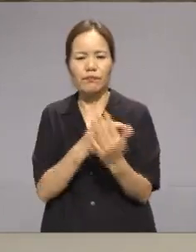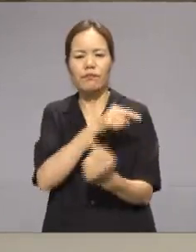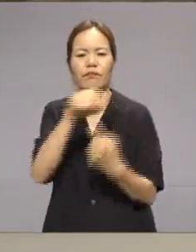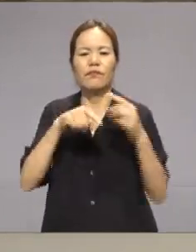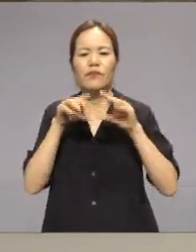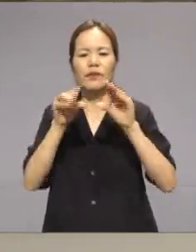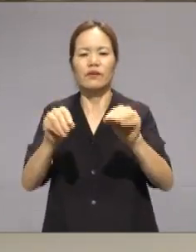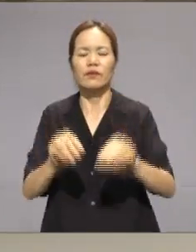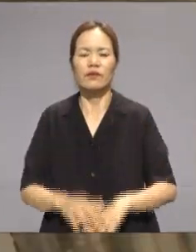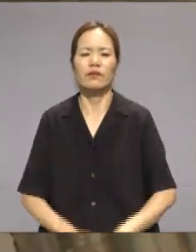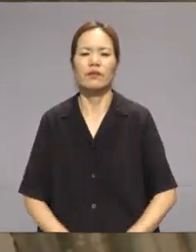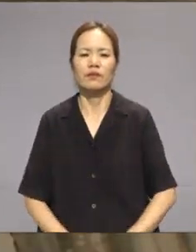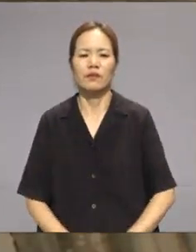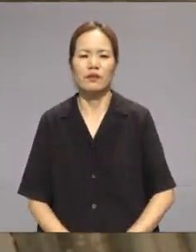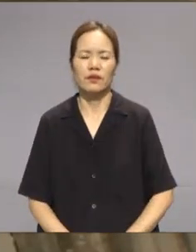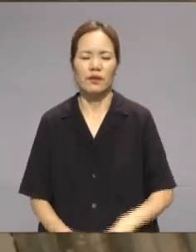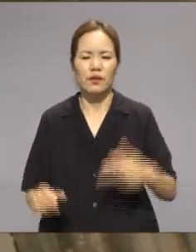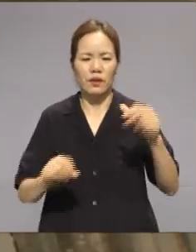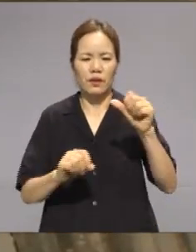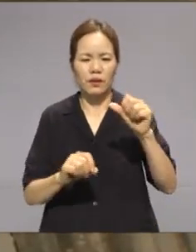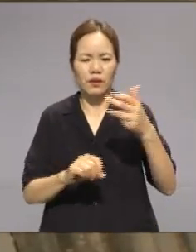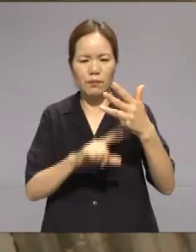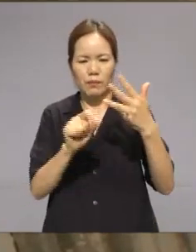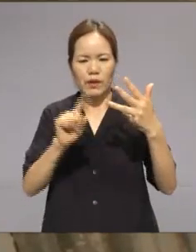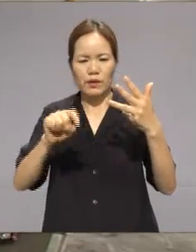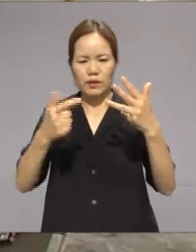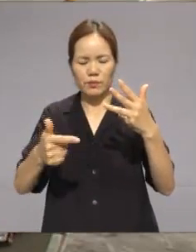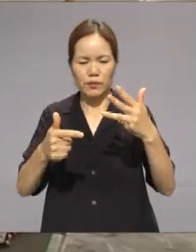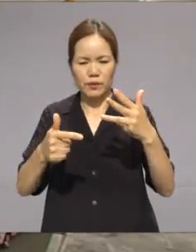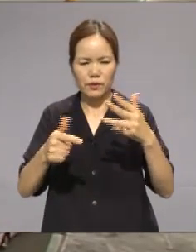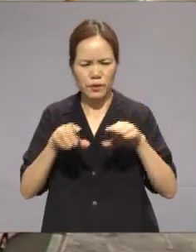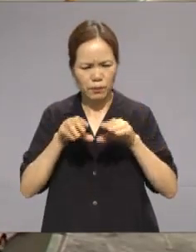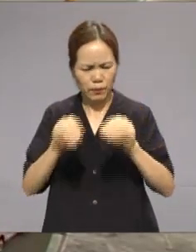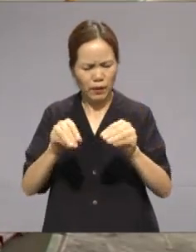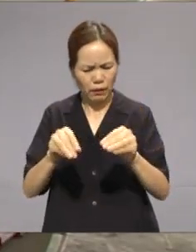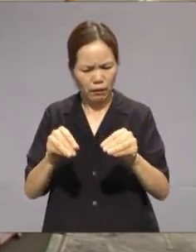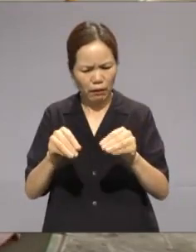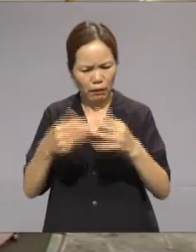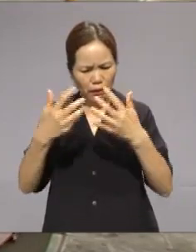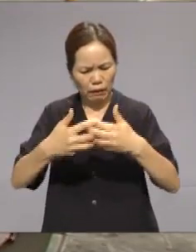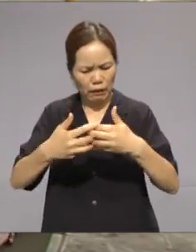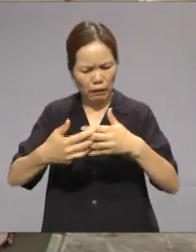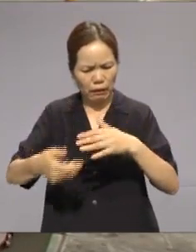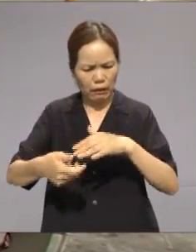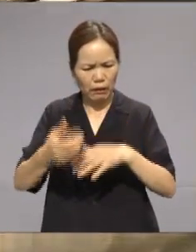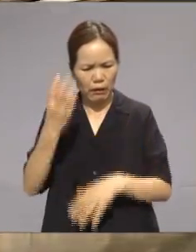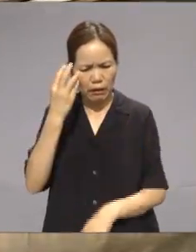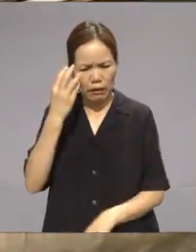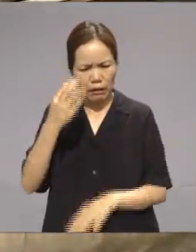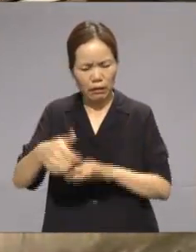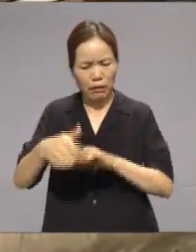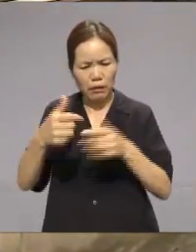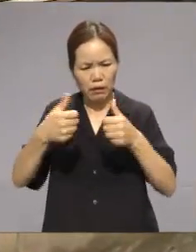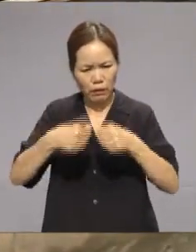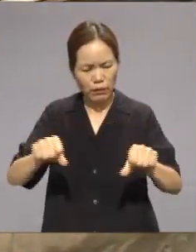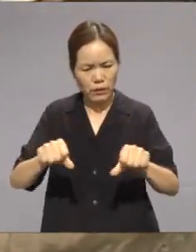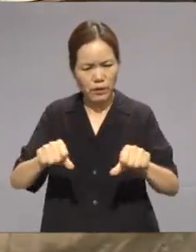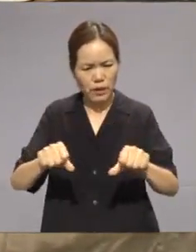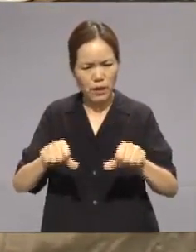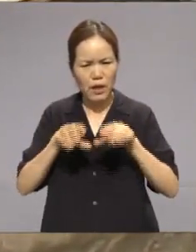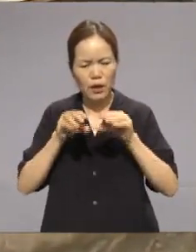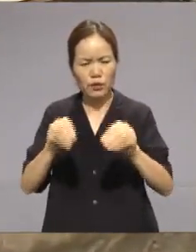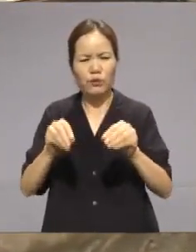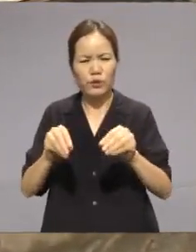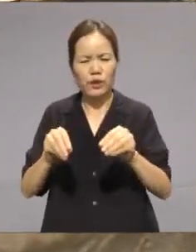중단됐습니다. 지난달 16일 제동장치에 이상이 생겨 열차 운행이 중단된 지 3주 만입니다.